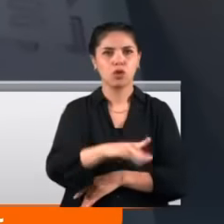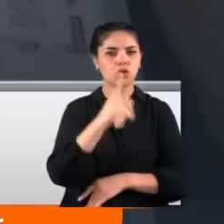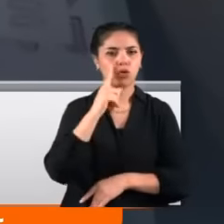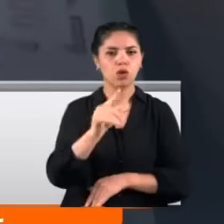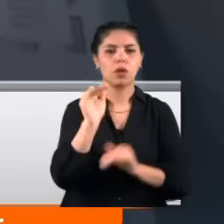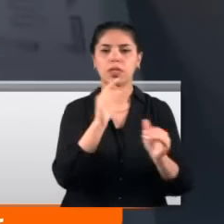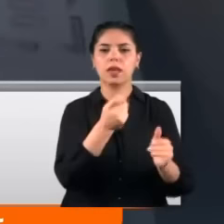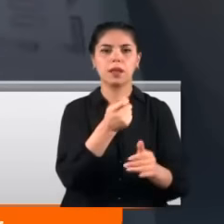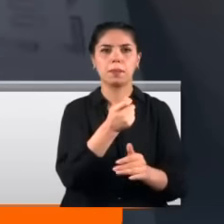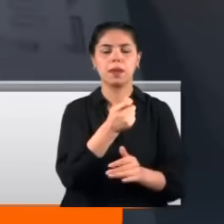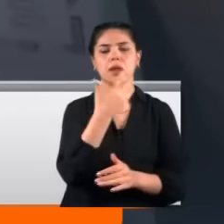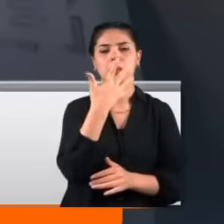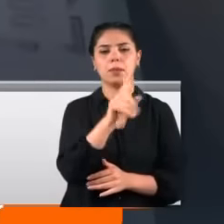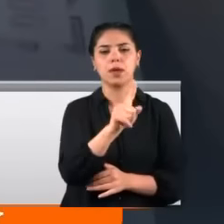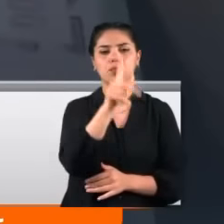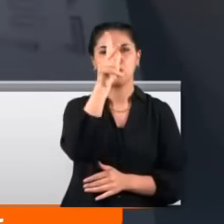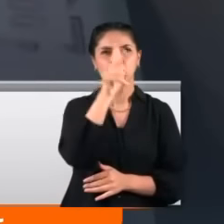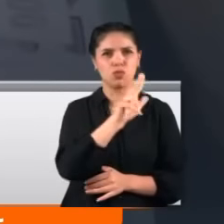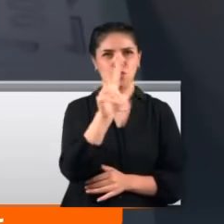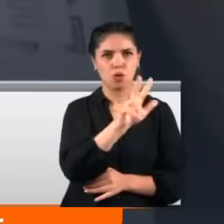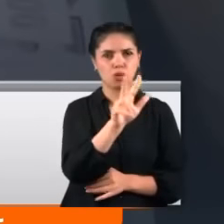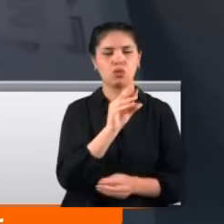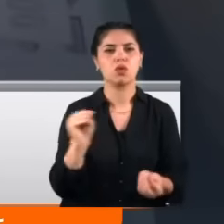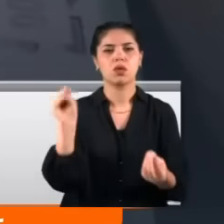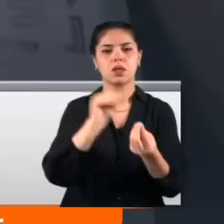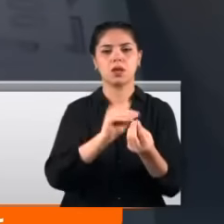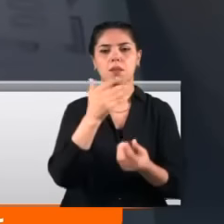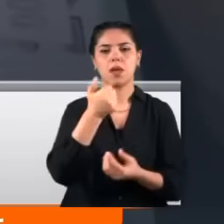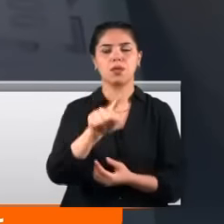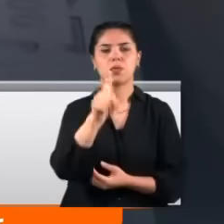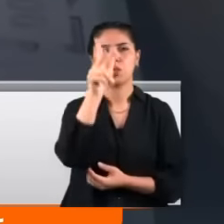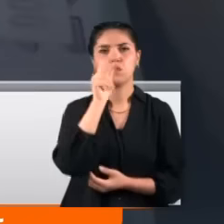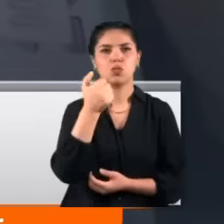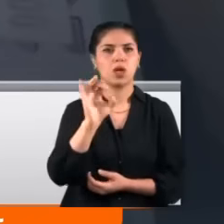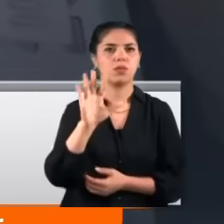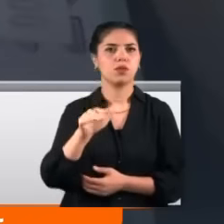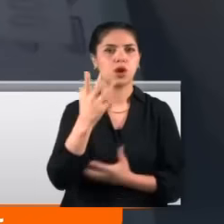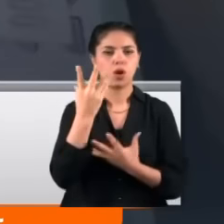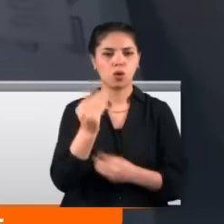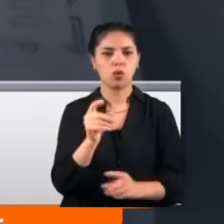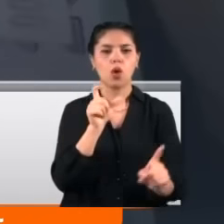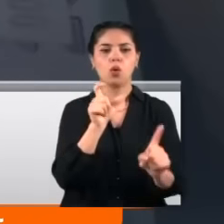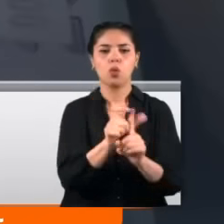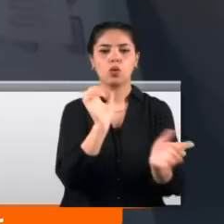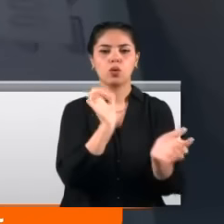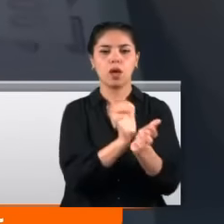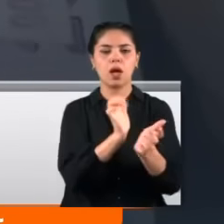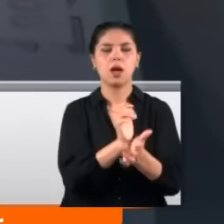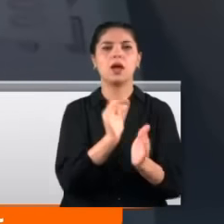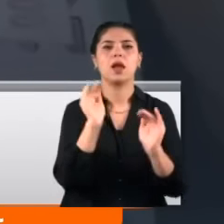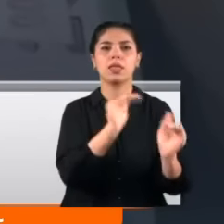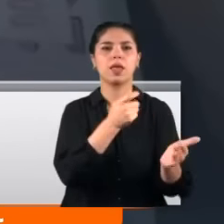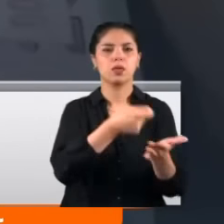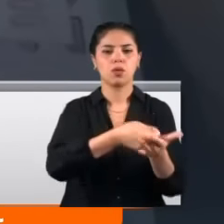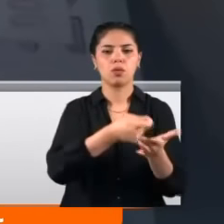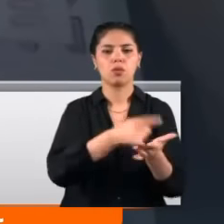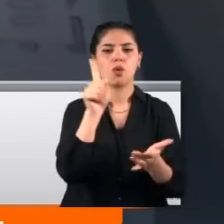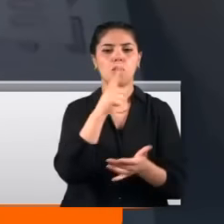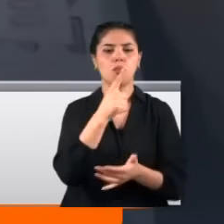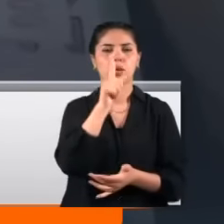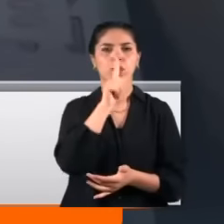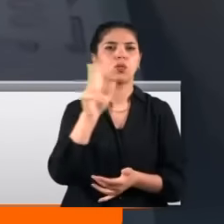destek tutarı ise 5330 liradan 6360 liraya çıktı. Koruyucu aile destek ödemesi de